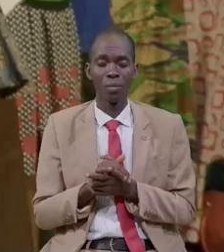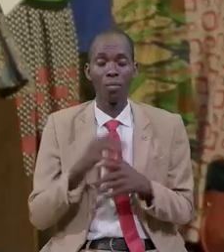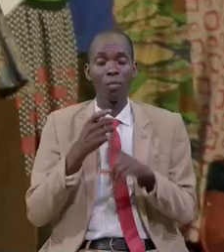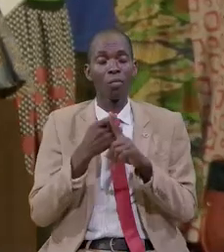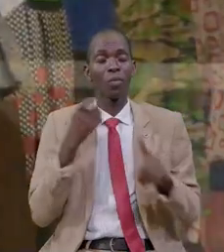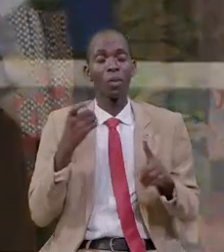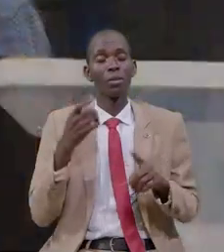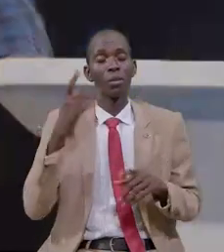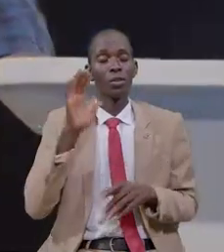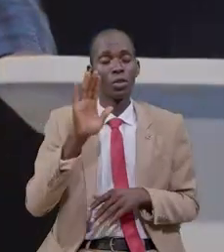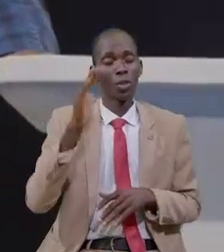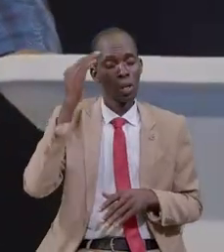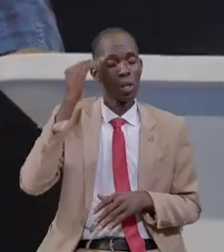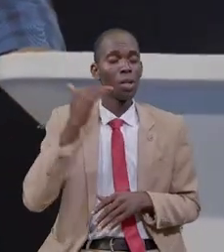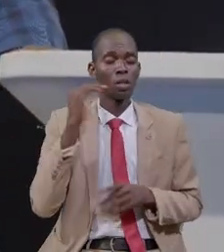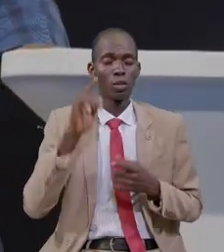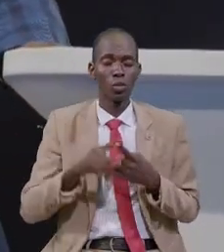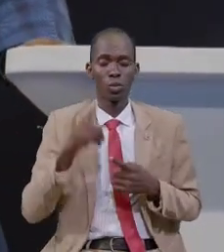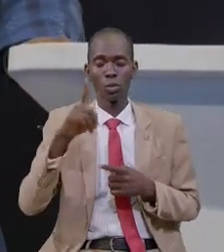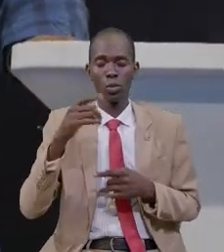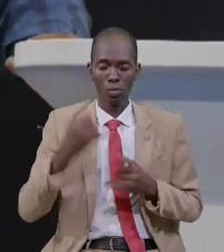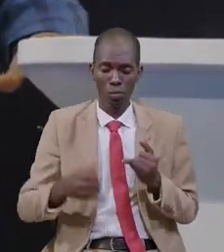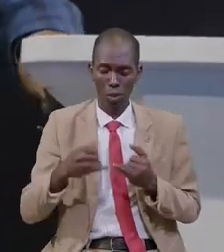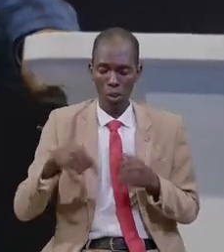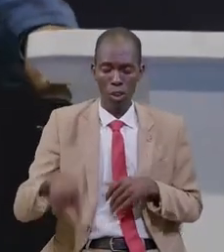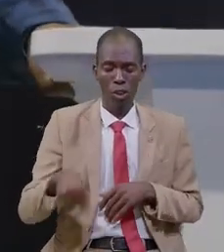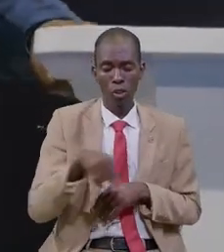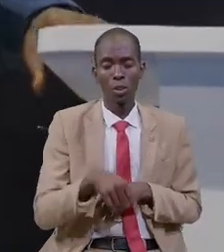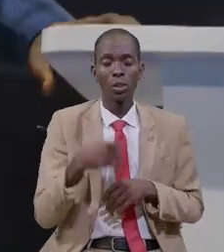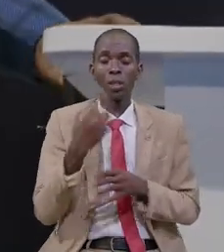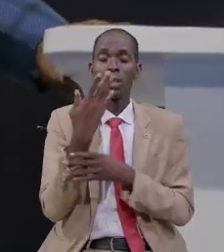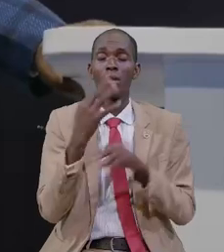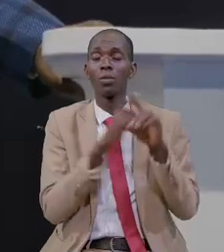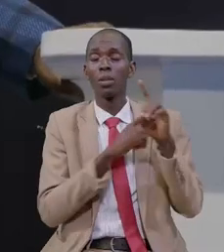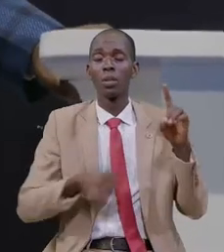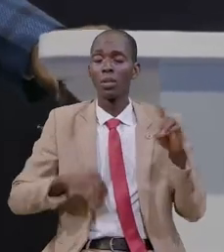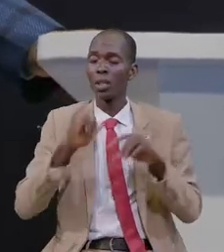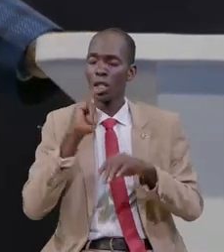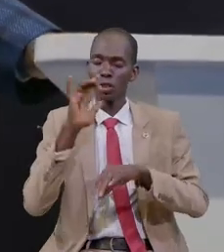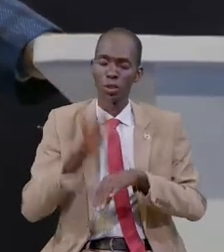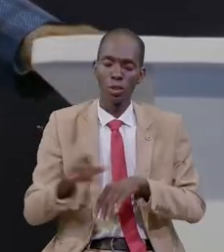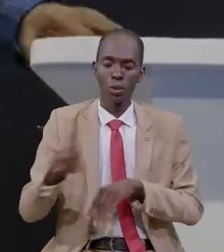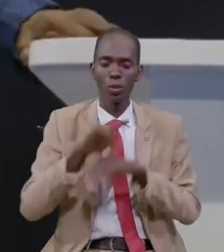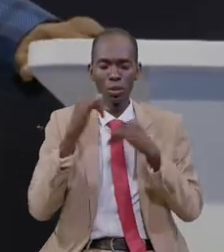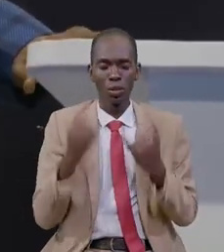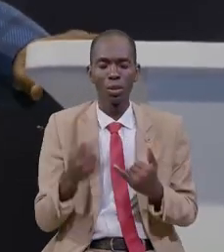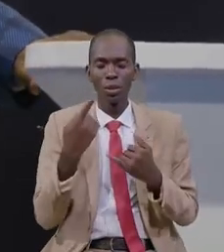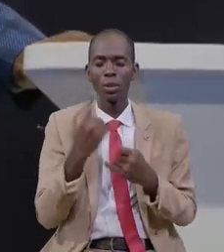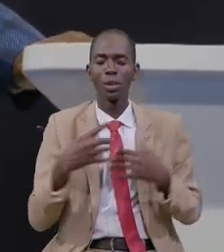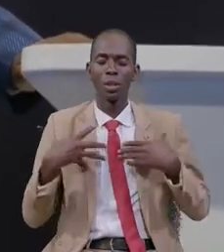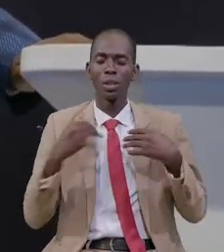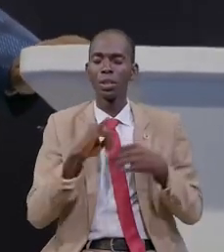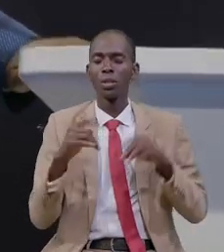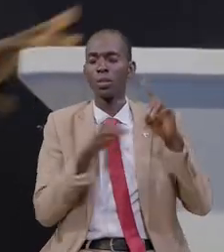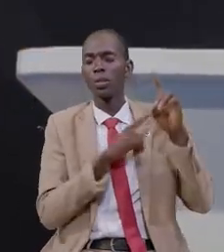De la tête jusqu'à la plante des pieds. La main de Dieu te touche maintenant. La guérison